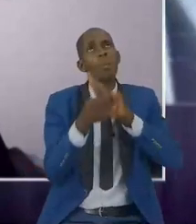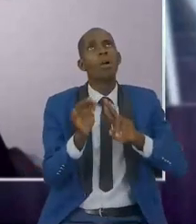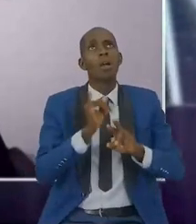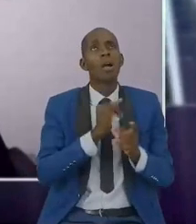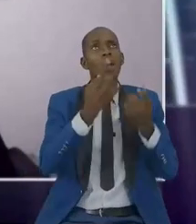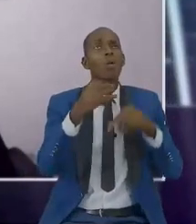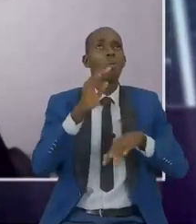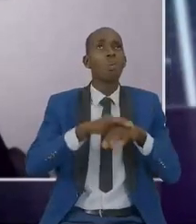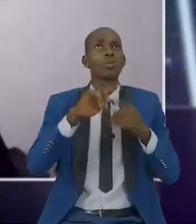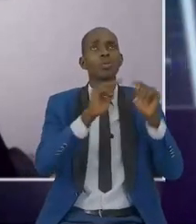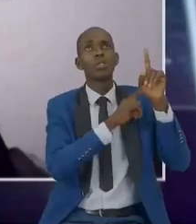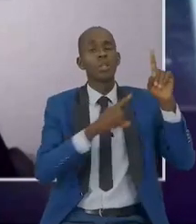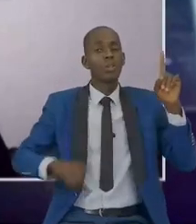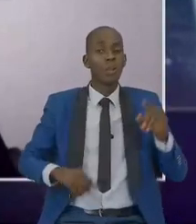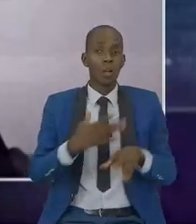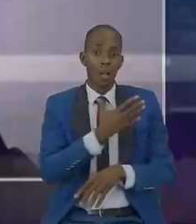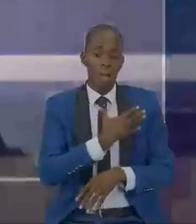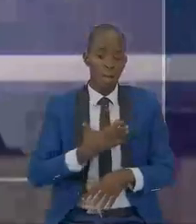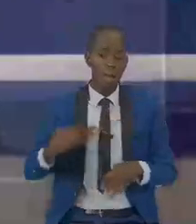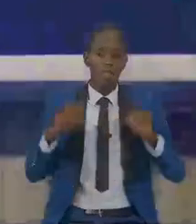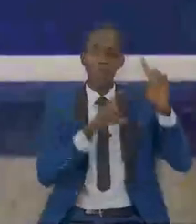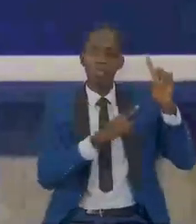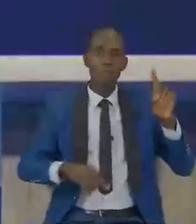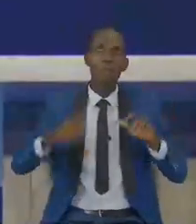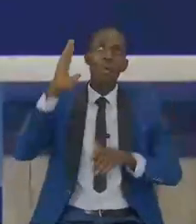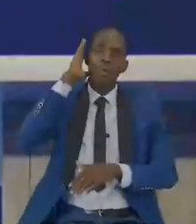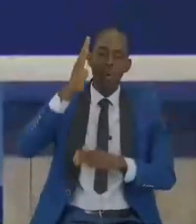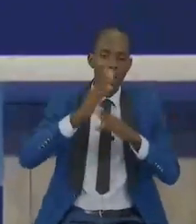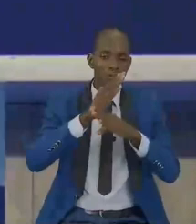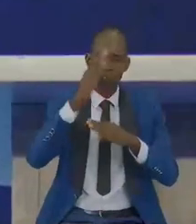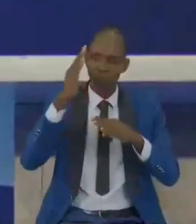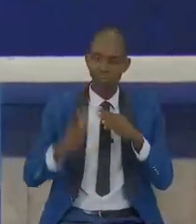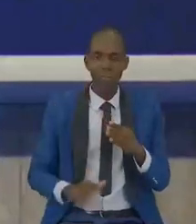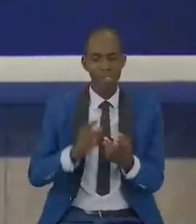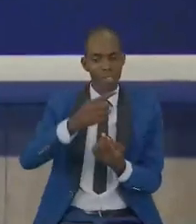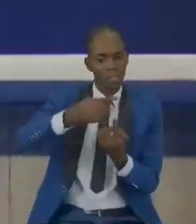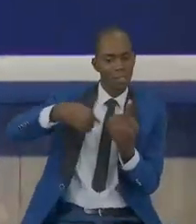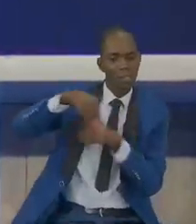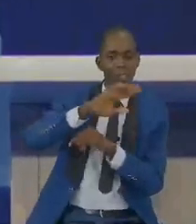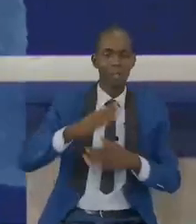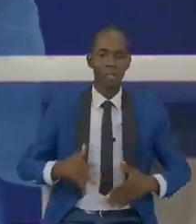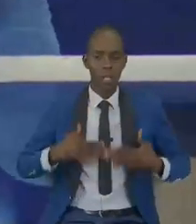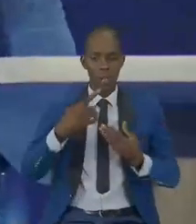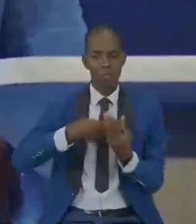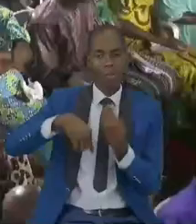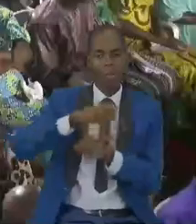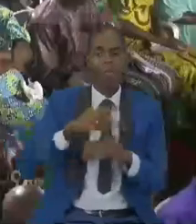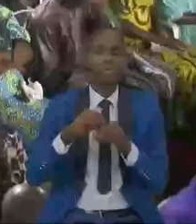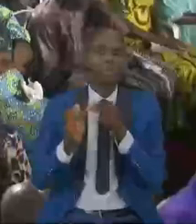dis, Seigneur, je me repens, je viens à toi. Et le Seigneur va